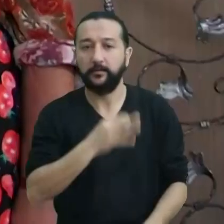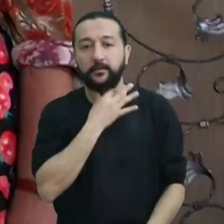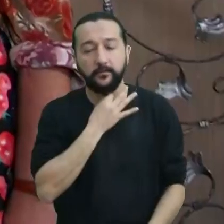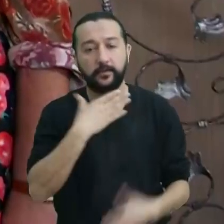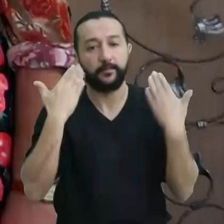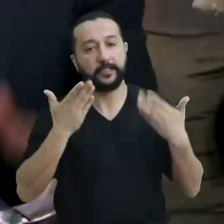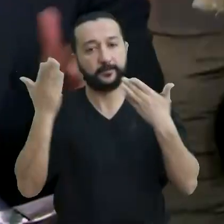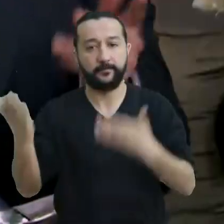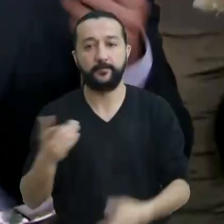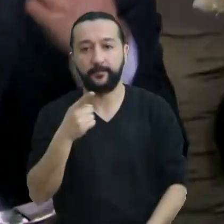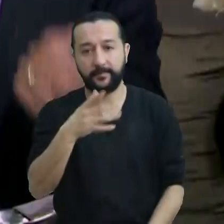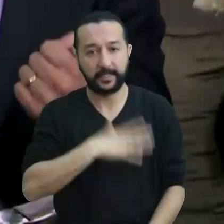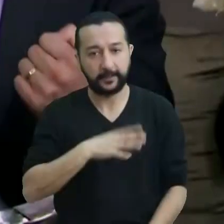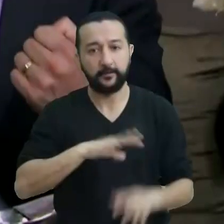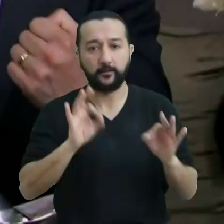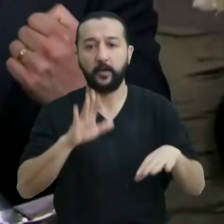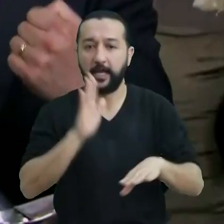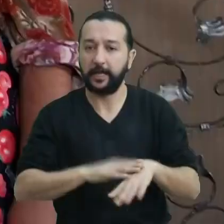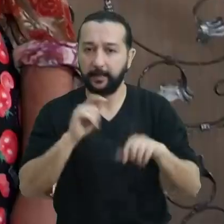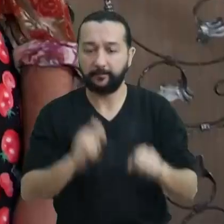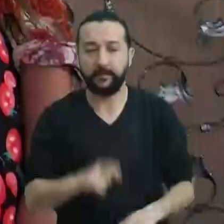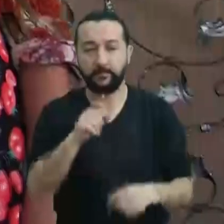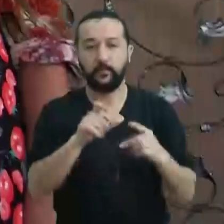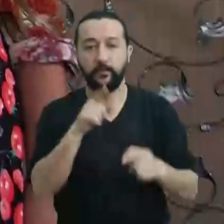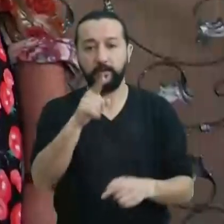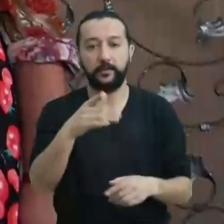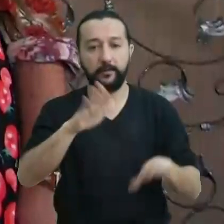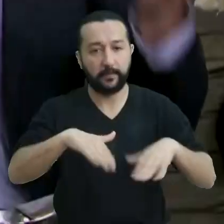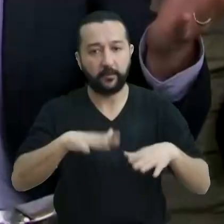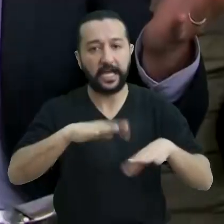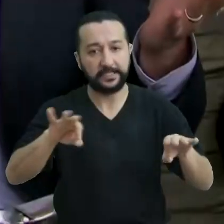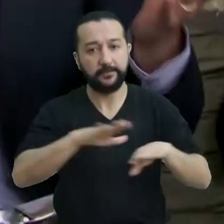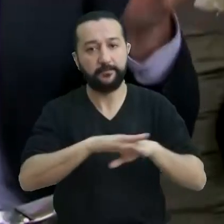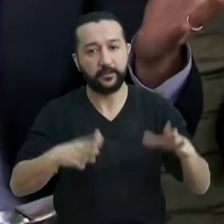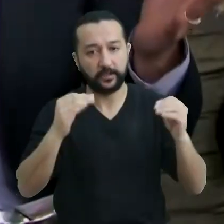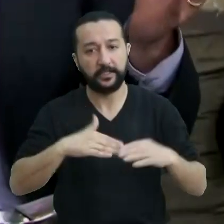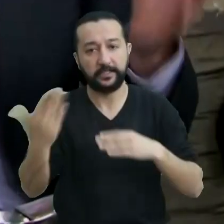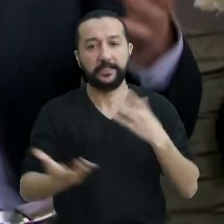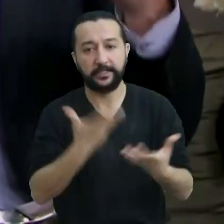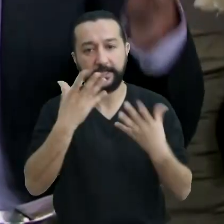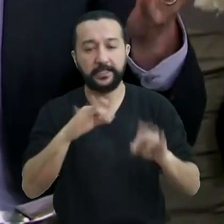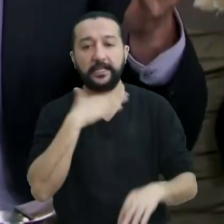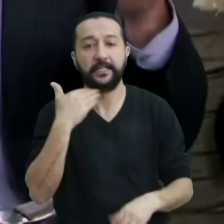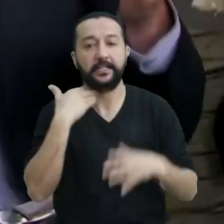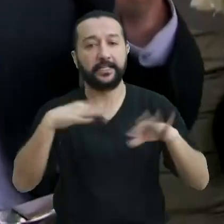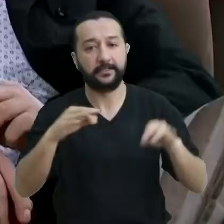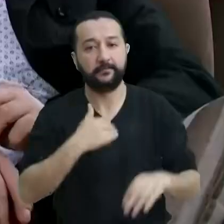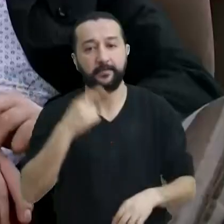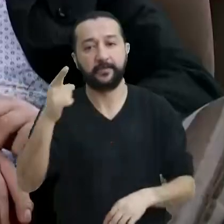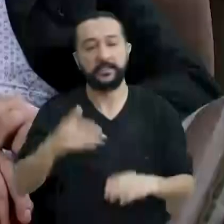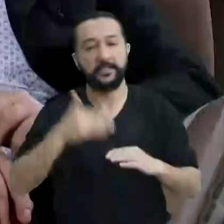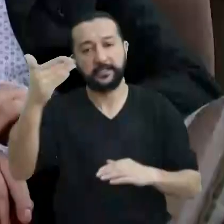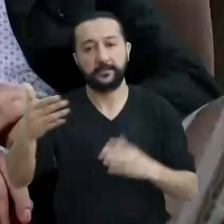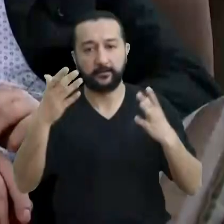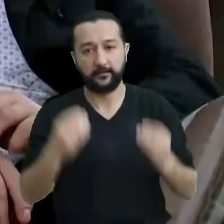lütfen bahçeye. İsterseniz şöyle yapalım Şükrü Efendi. Siz barbeküyü hazırlayın dışarıda, yakın, etleri hazırlayın. Biz